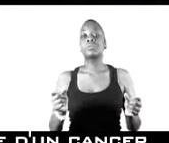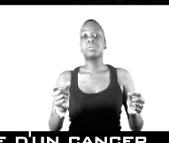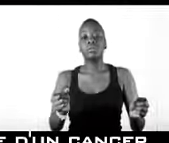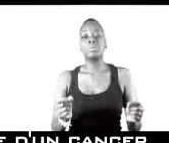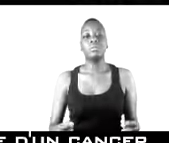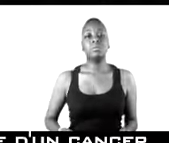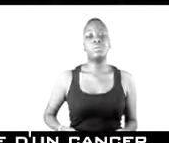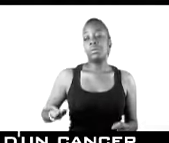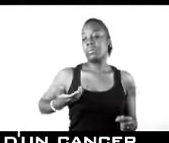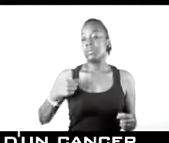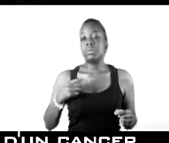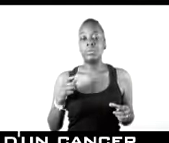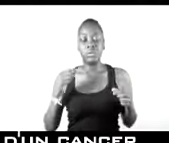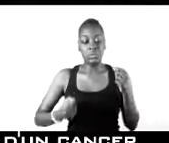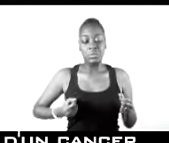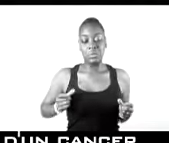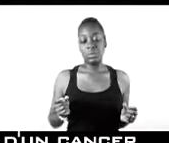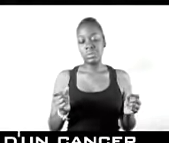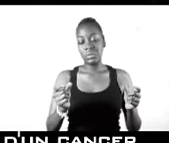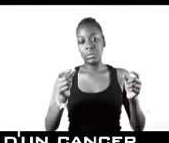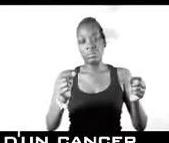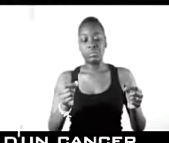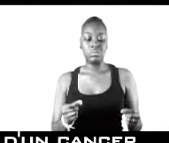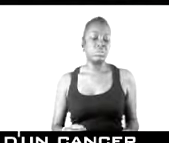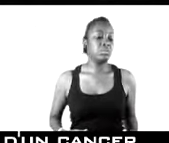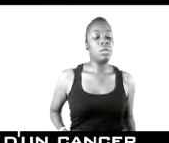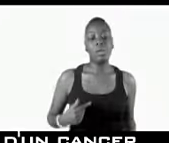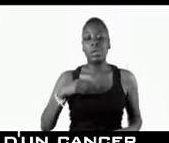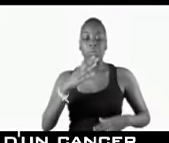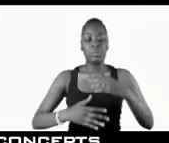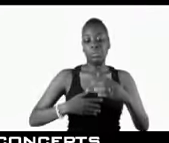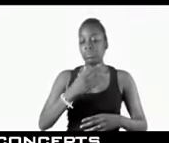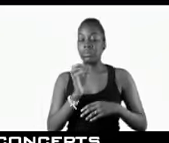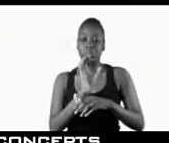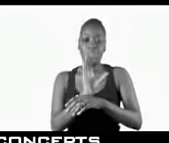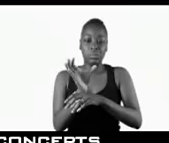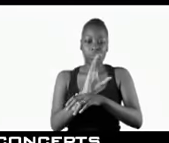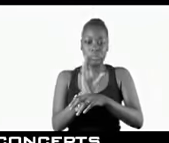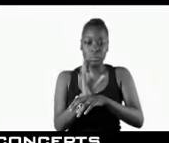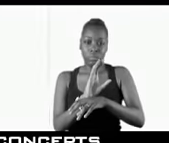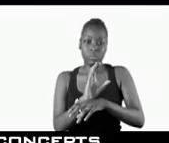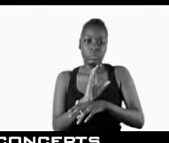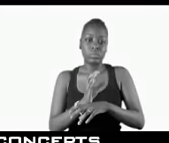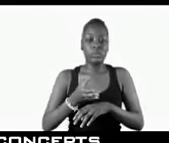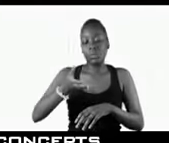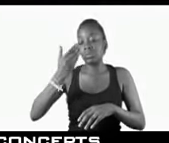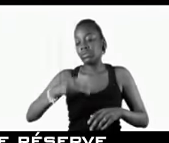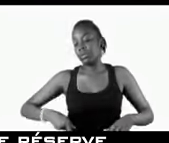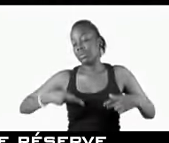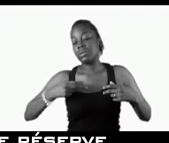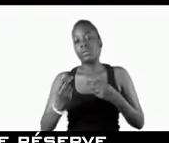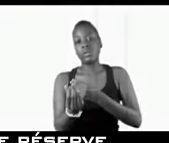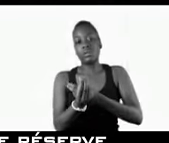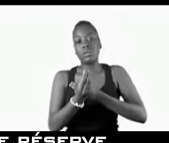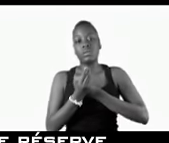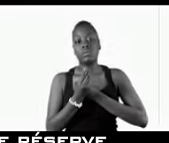d'un cancer. Ma mère à moi souffre d'un cancer. Moi j'enchaîne les concerts.